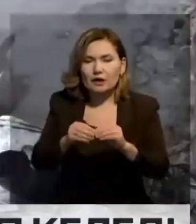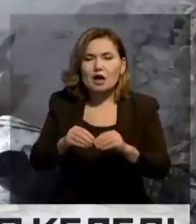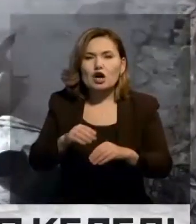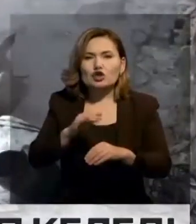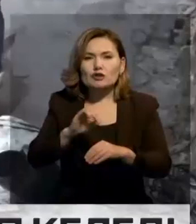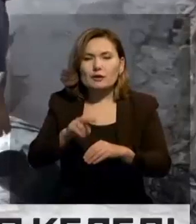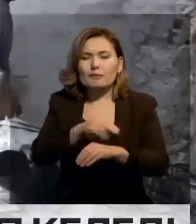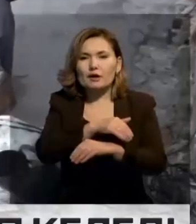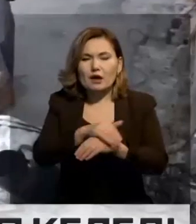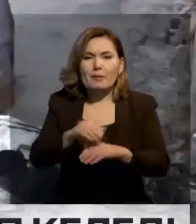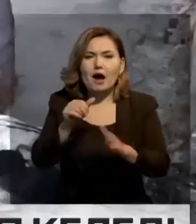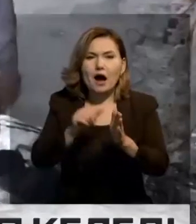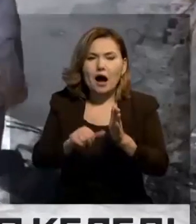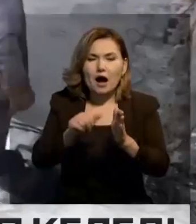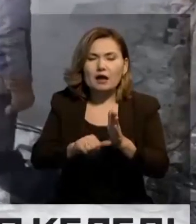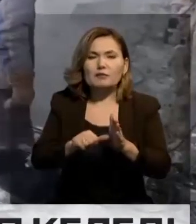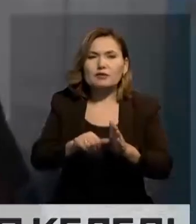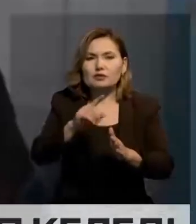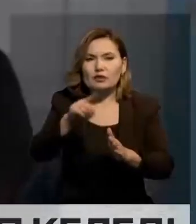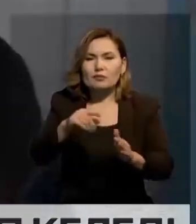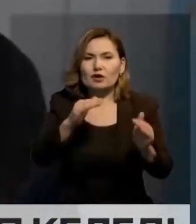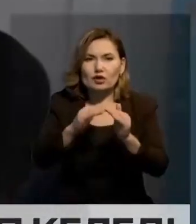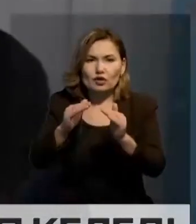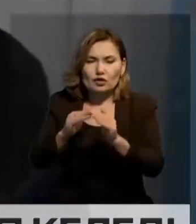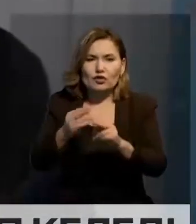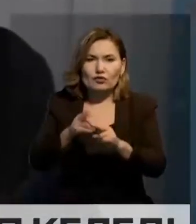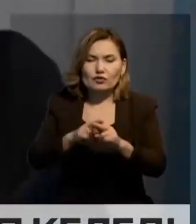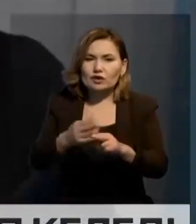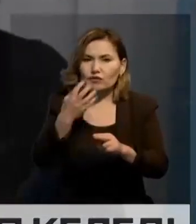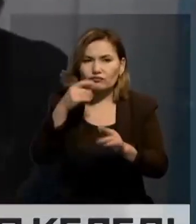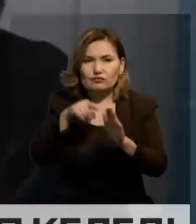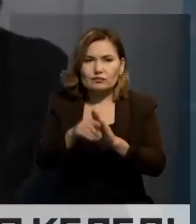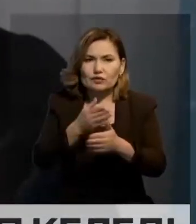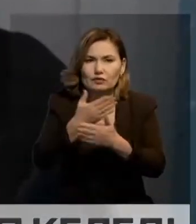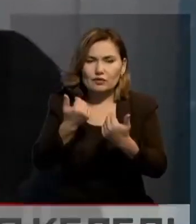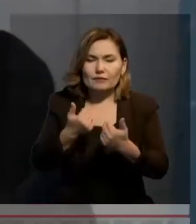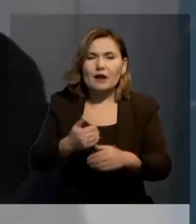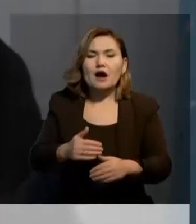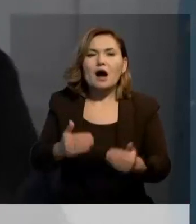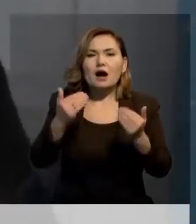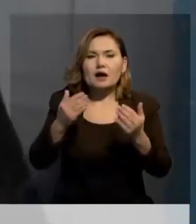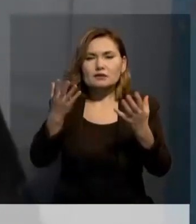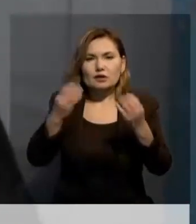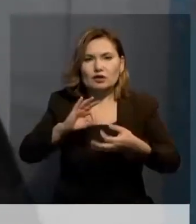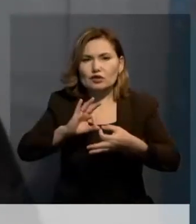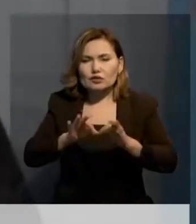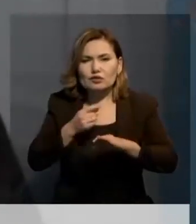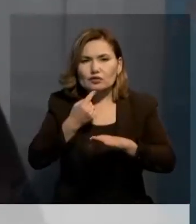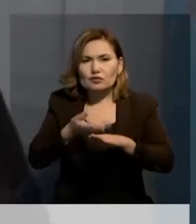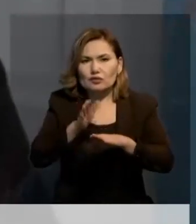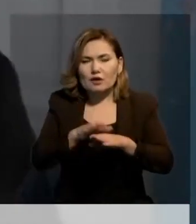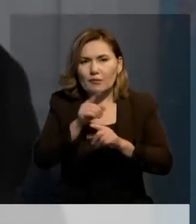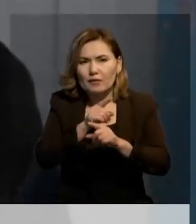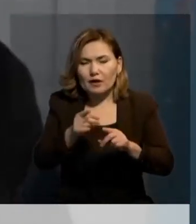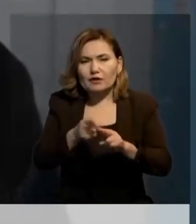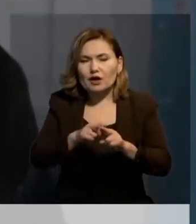көшесіндегі 60 үй толық апатты жағдайда тұр. В данный момент такая очень аварийная ситуация. Бізде қазір өте күрделі жағдай қалыптасқан. Жертөлеміз